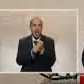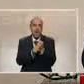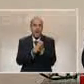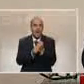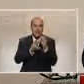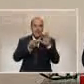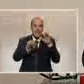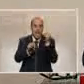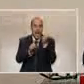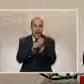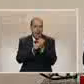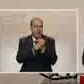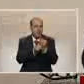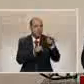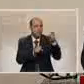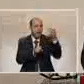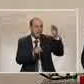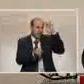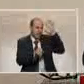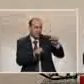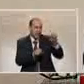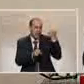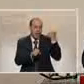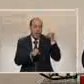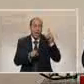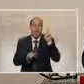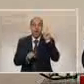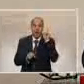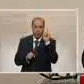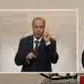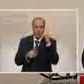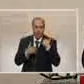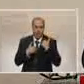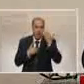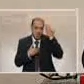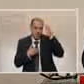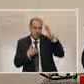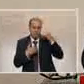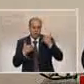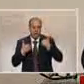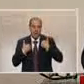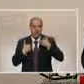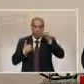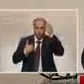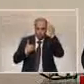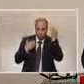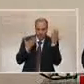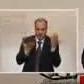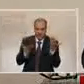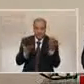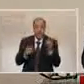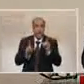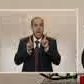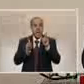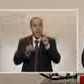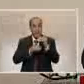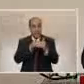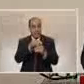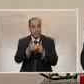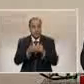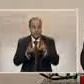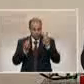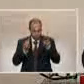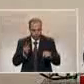8 عام استعمار مباشر لابد ان نعرف ان تونس عليها ان تسير في الطريق